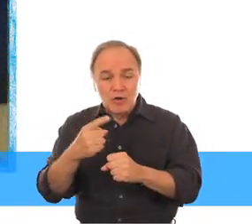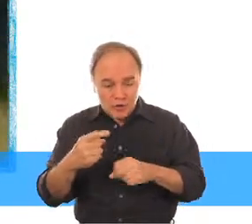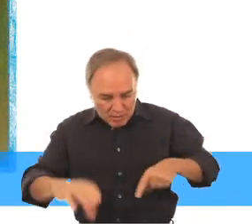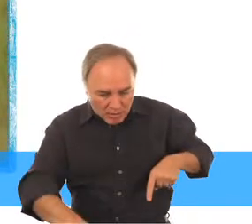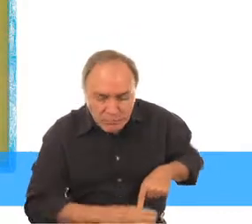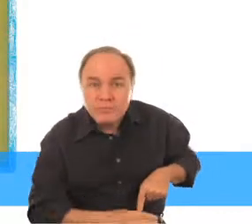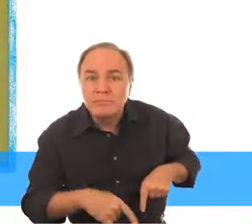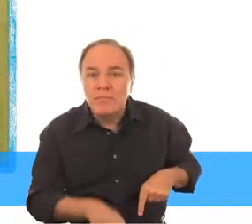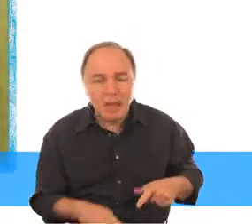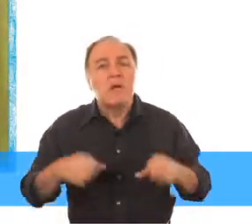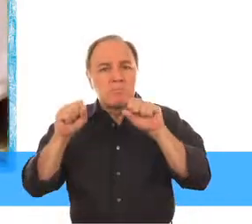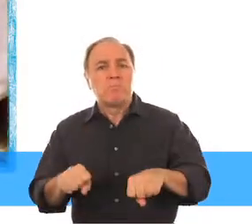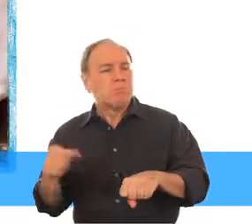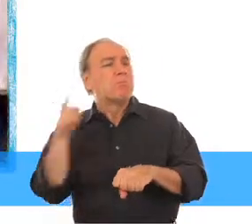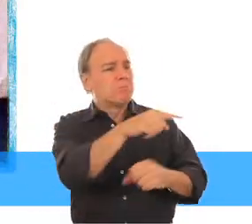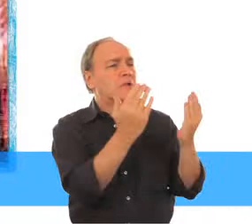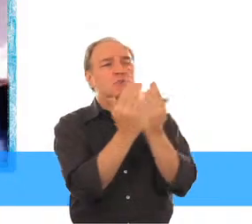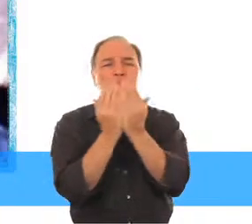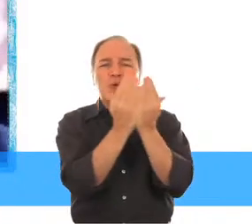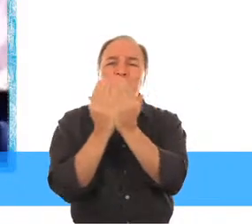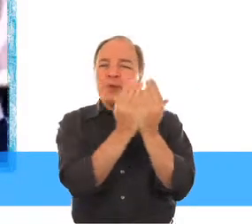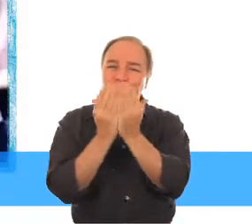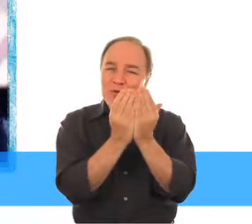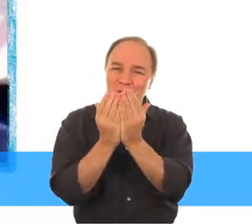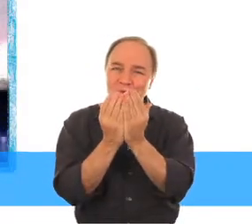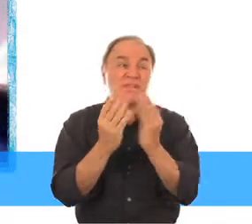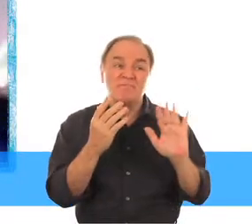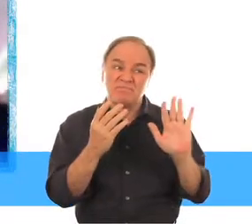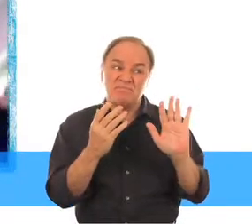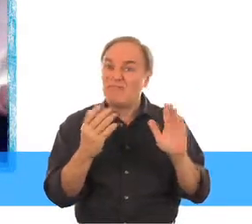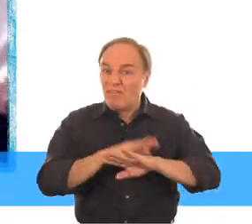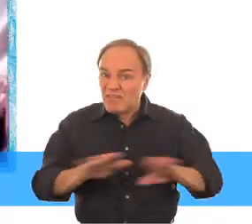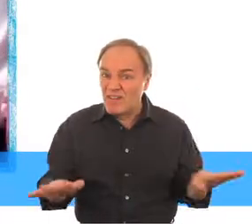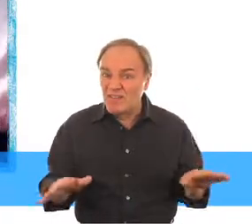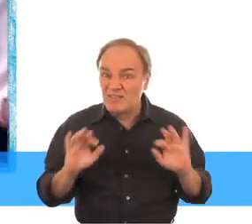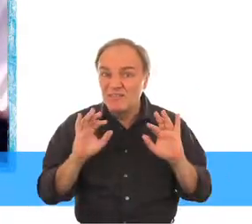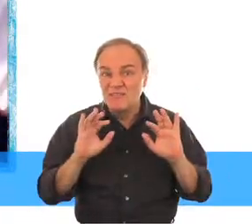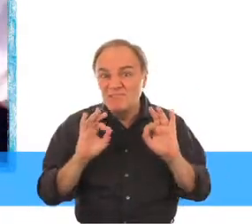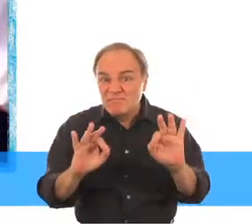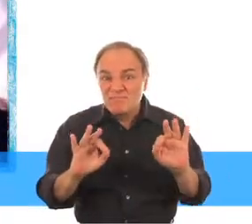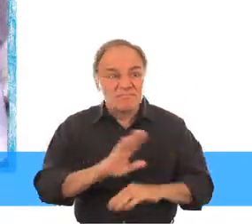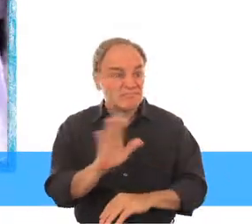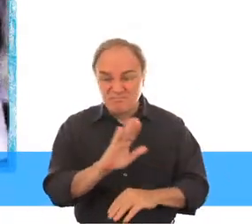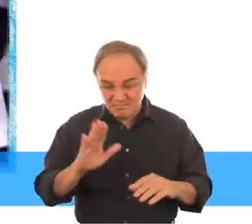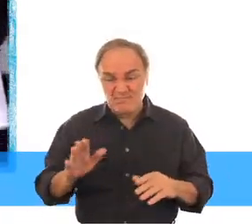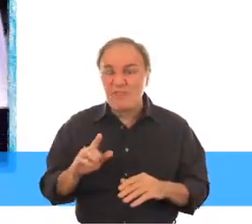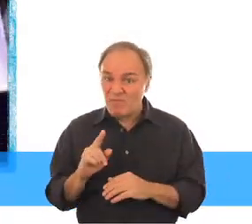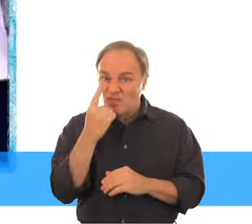ce n'est que la première étape d'un long et difficile processus de rétablissement pour ces victimes des mines antipersonnelles.